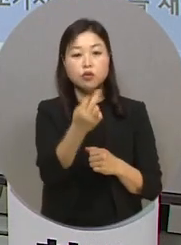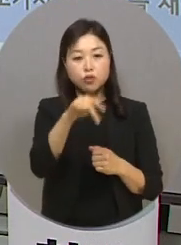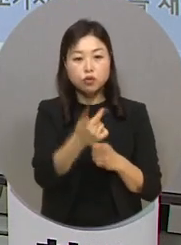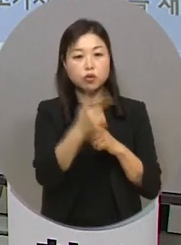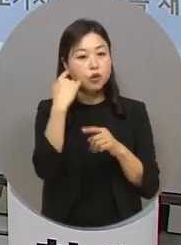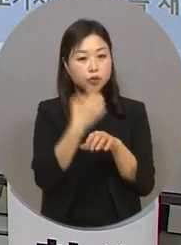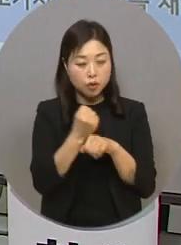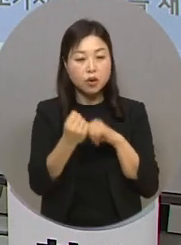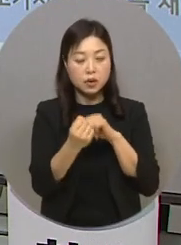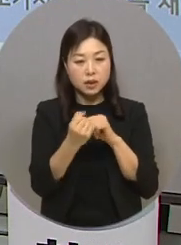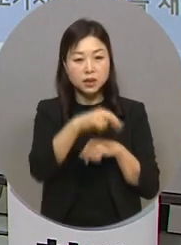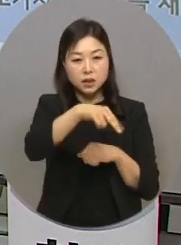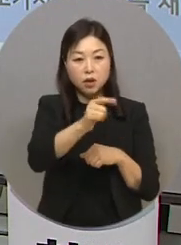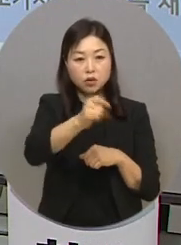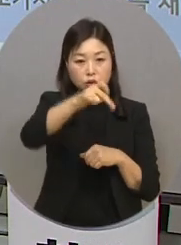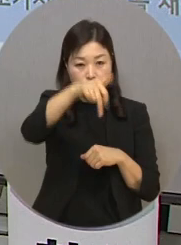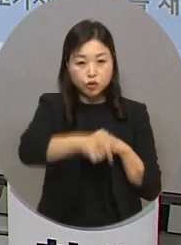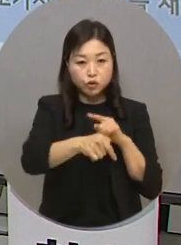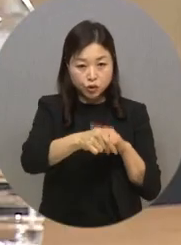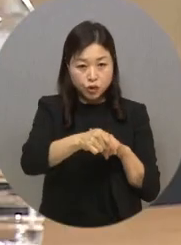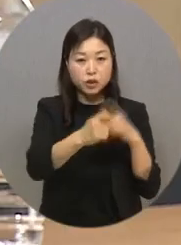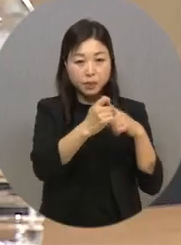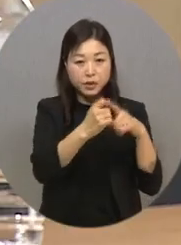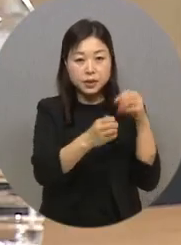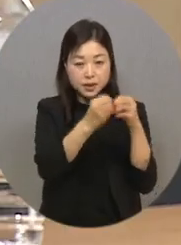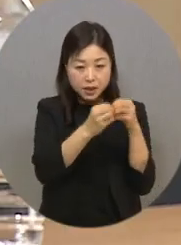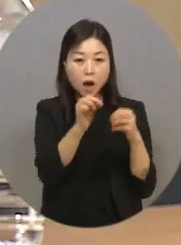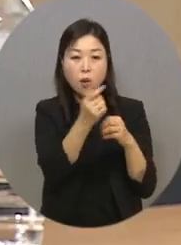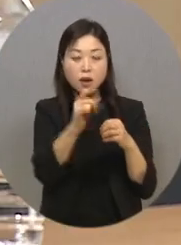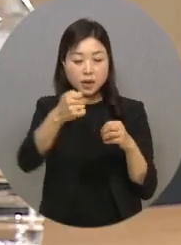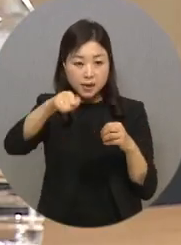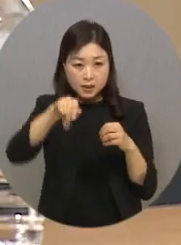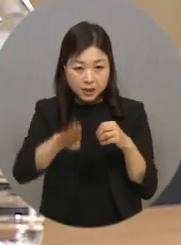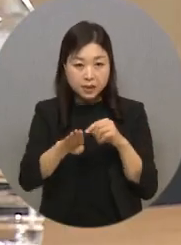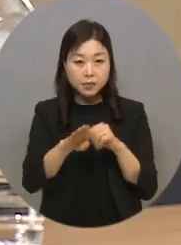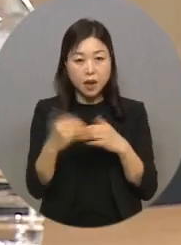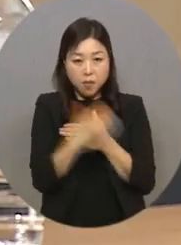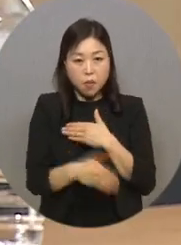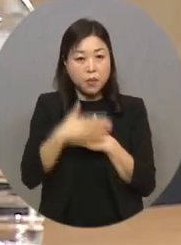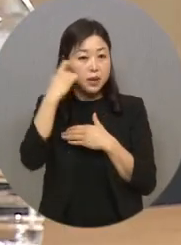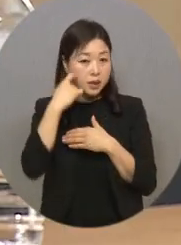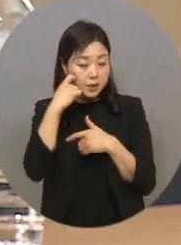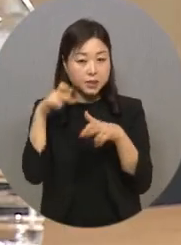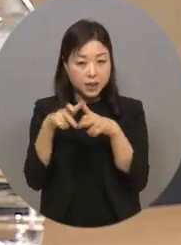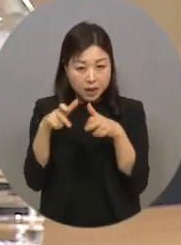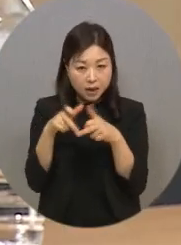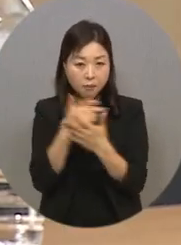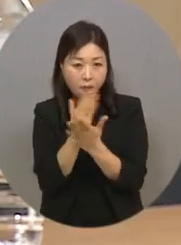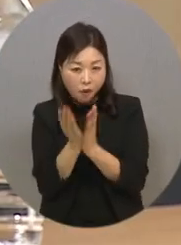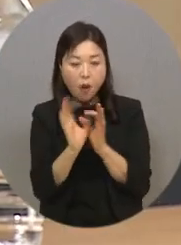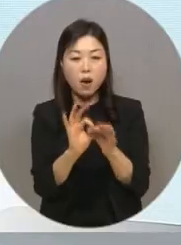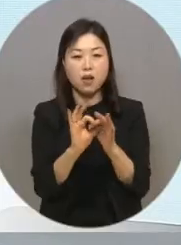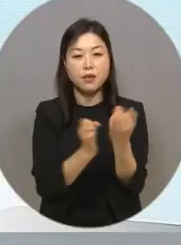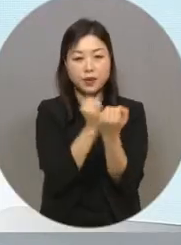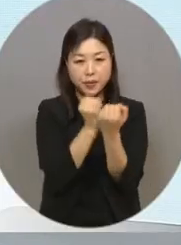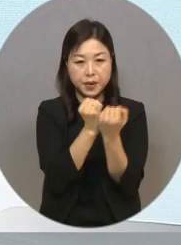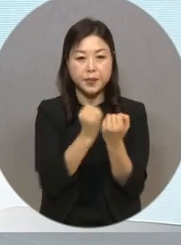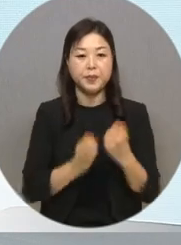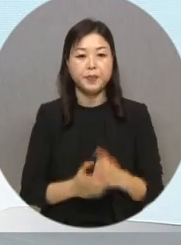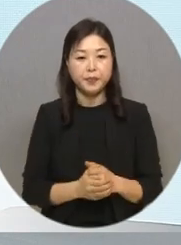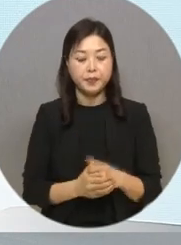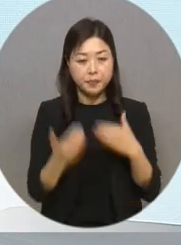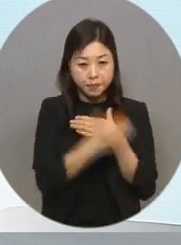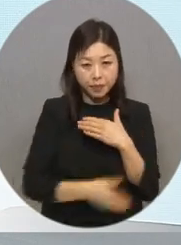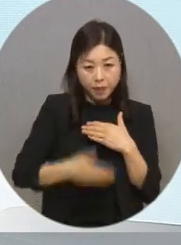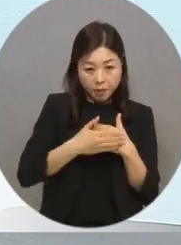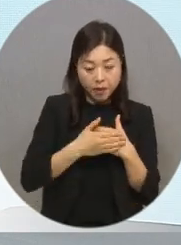뛰어난 서정주 시인의 첫 시집, 화사집에 나타난 몸의 감각과 장애 양상에 대해 설명했습니다. 신체가